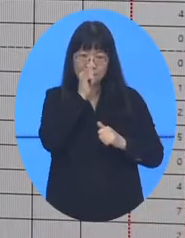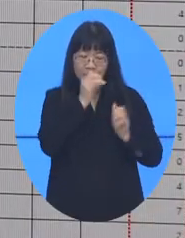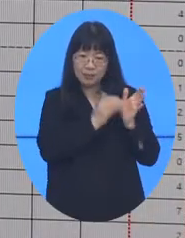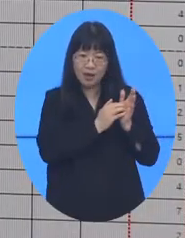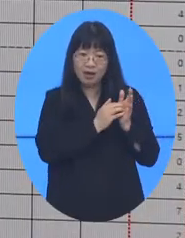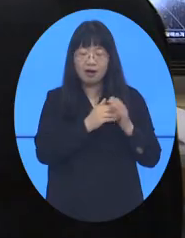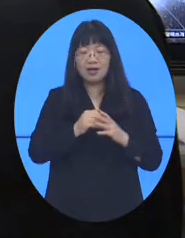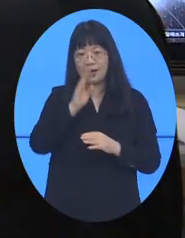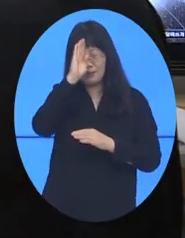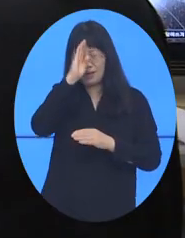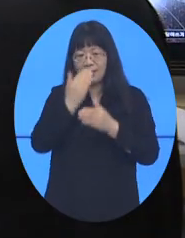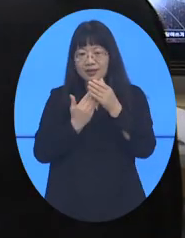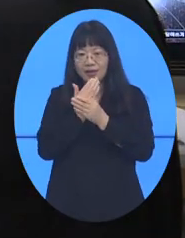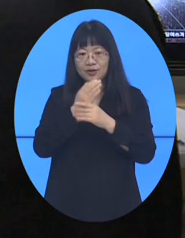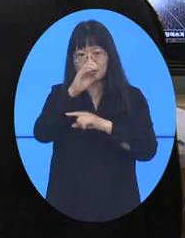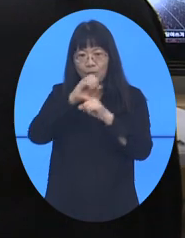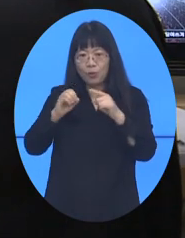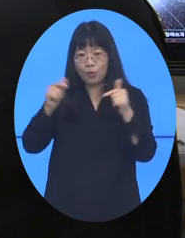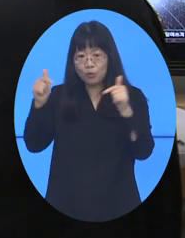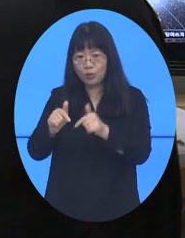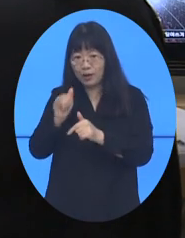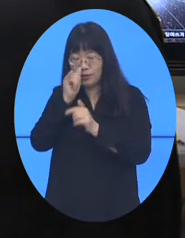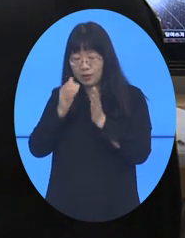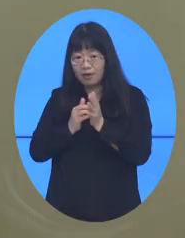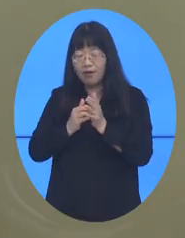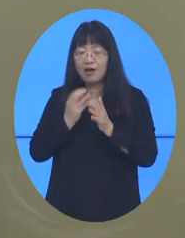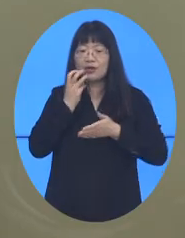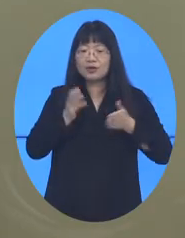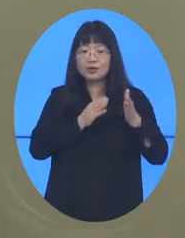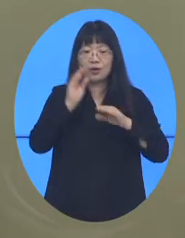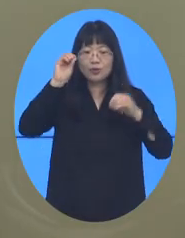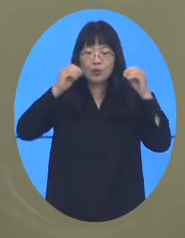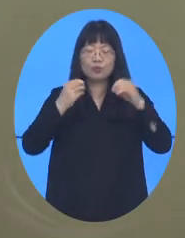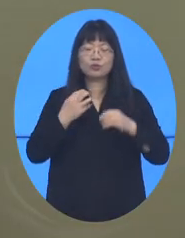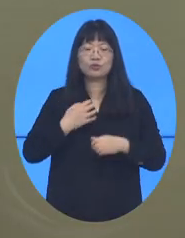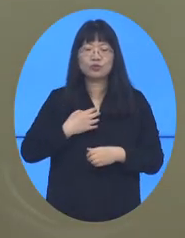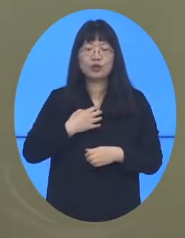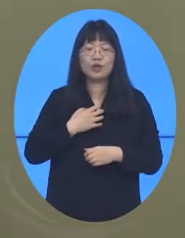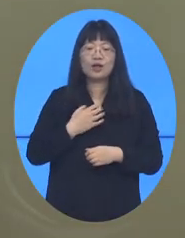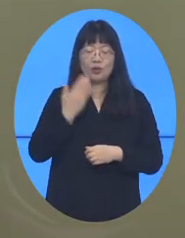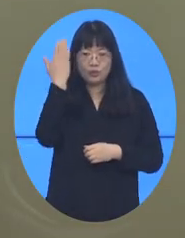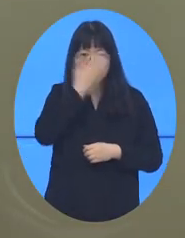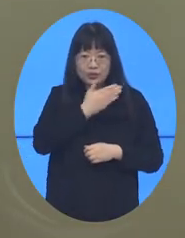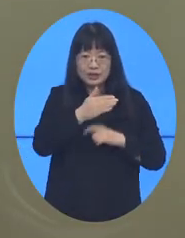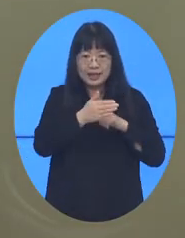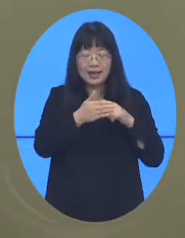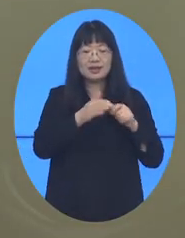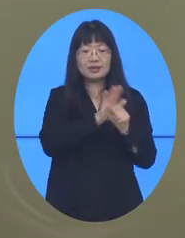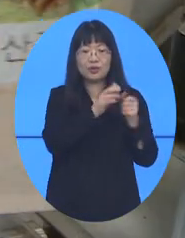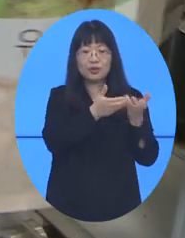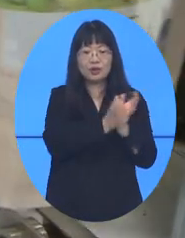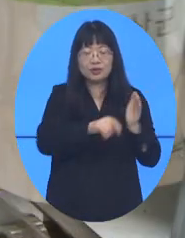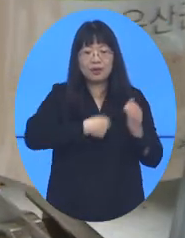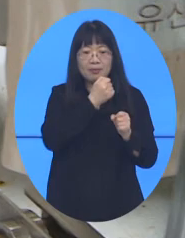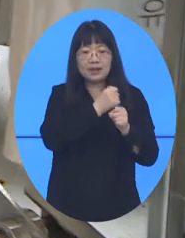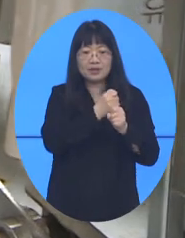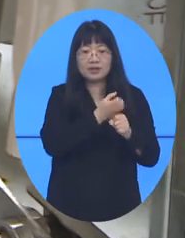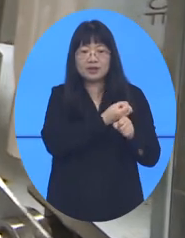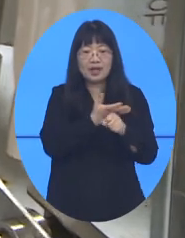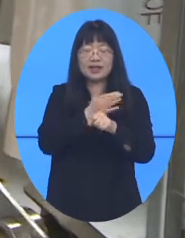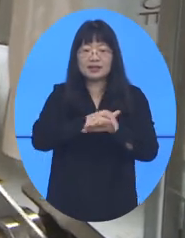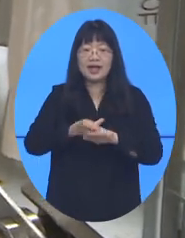눈에 띄게 질병 발생 빈도가 줄었습니다. 경기도 동물위생시험소가 자체 개발해 무상으로 공급하고